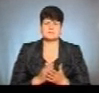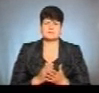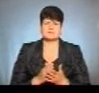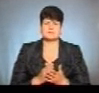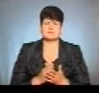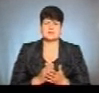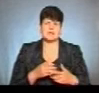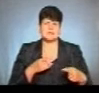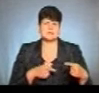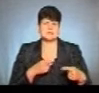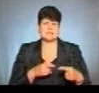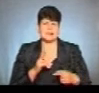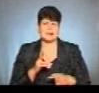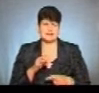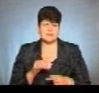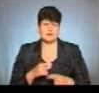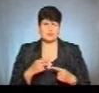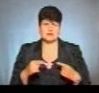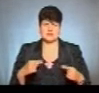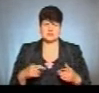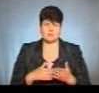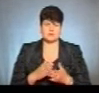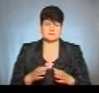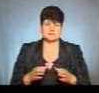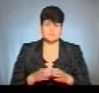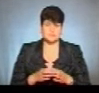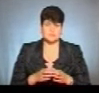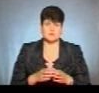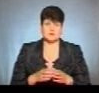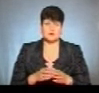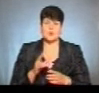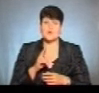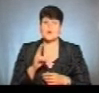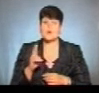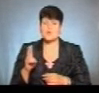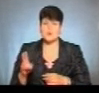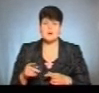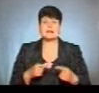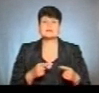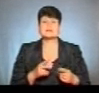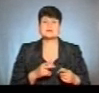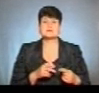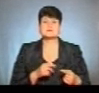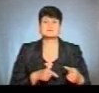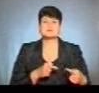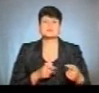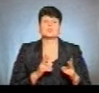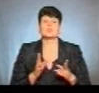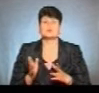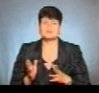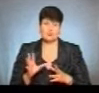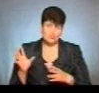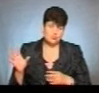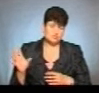критики усіх інших політичних сил. Тому що кого критикувати, скажімо? Влада. І